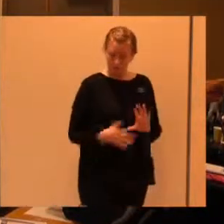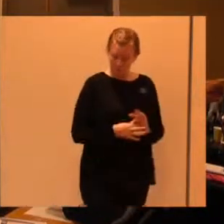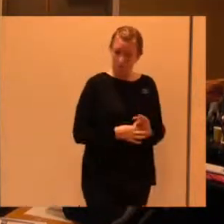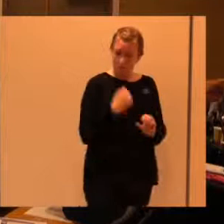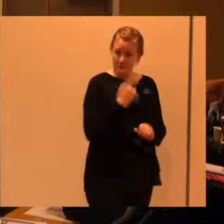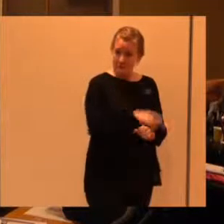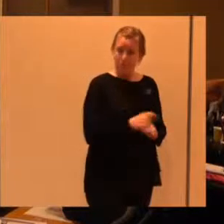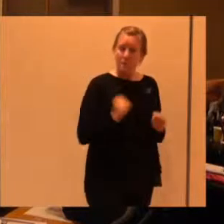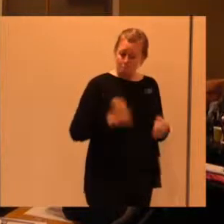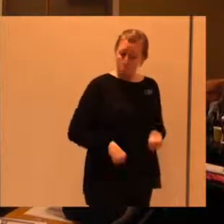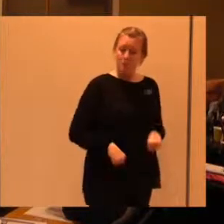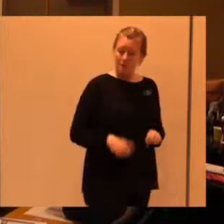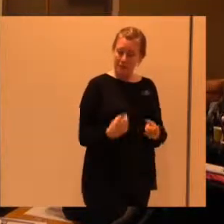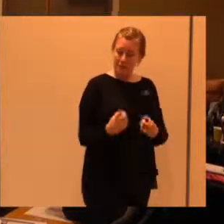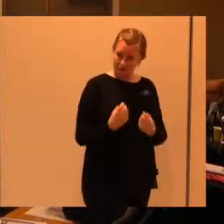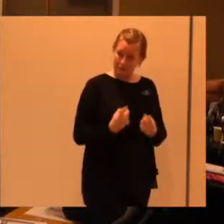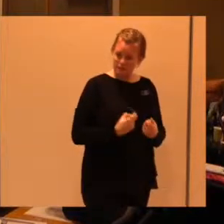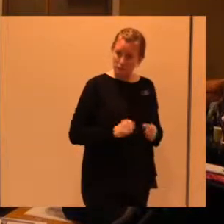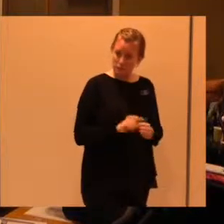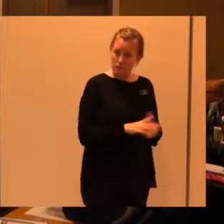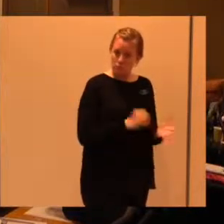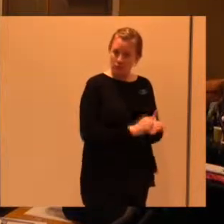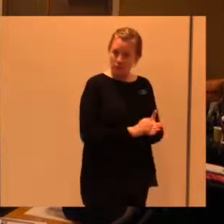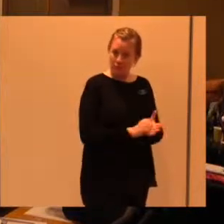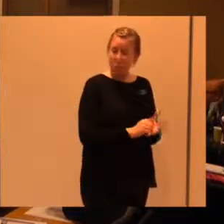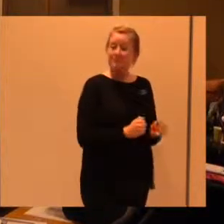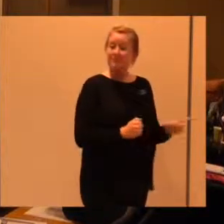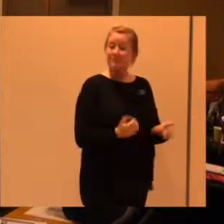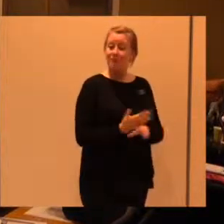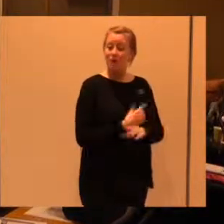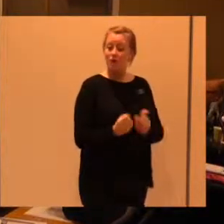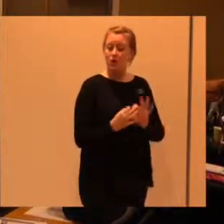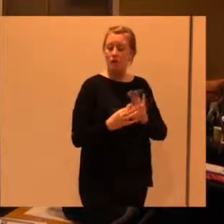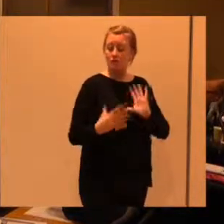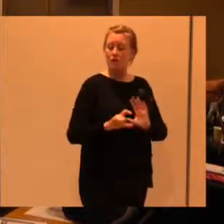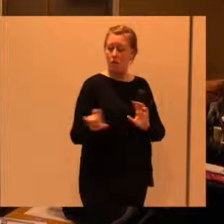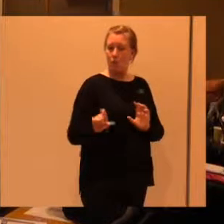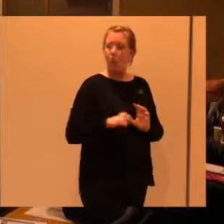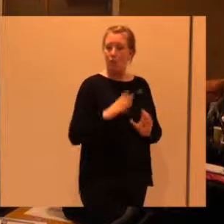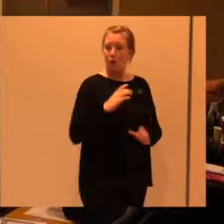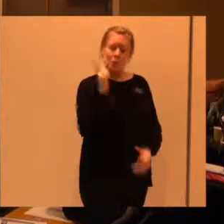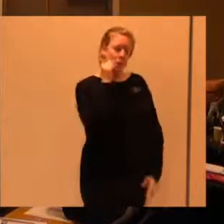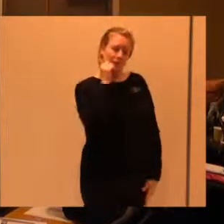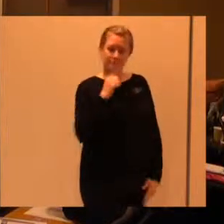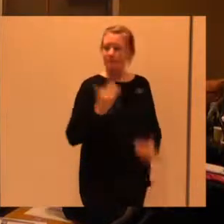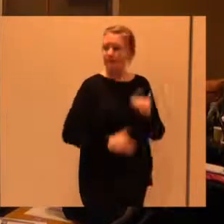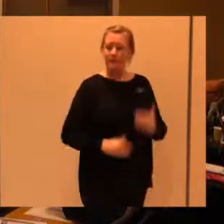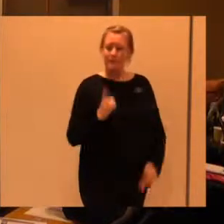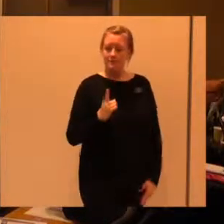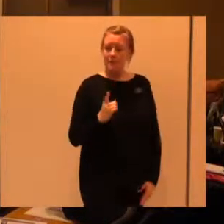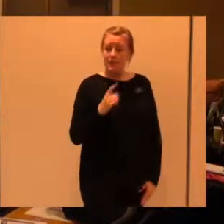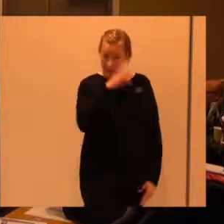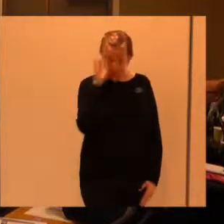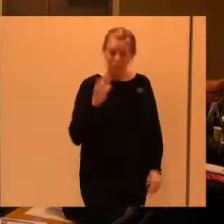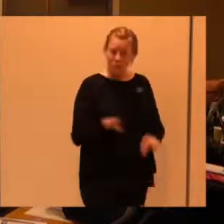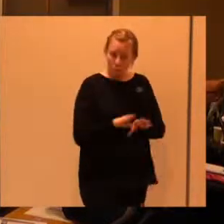Och alla jag har träffat, även innan jag gav dem såna här grejer, då har de en telefon. Alla har en telefon. Men de har gamla,